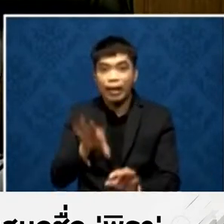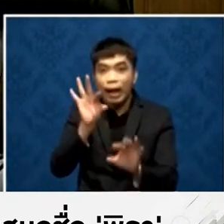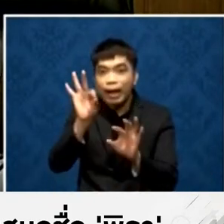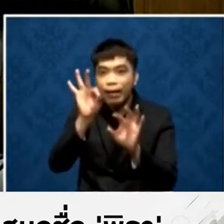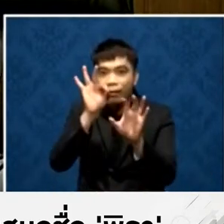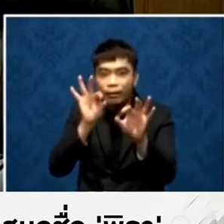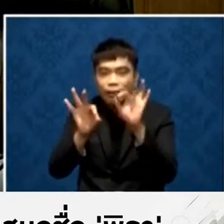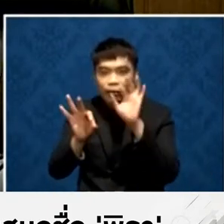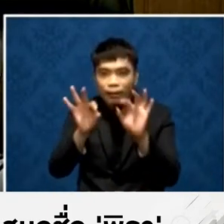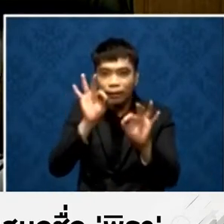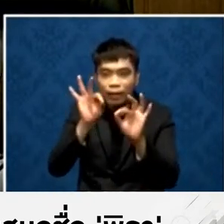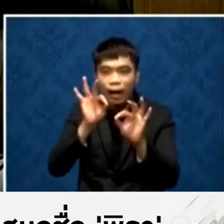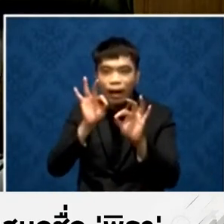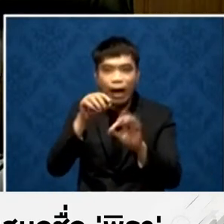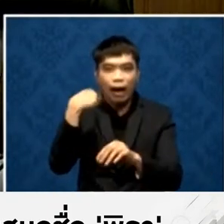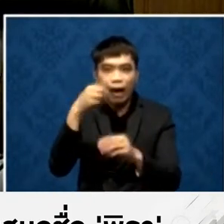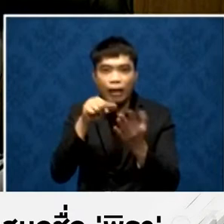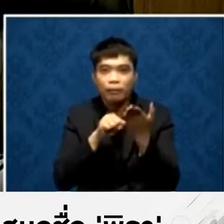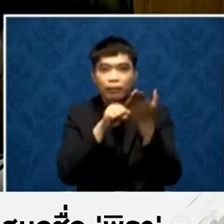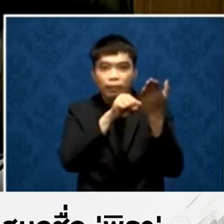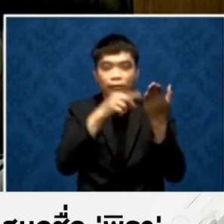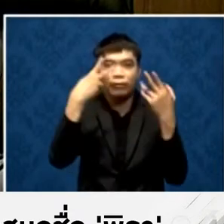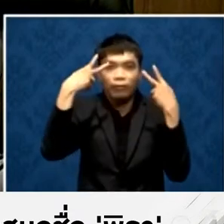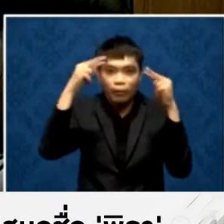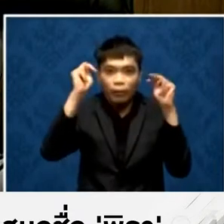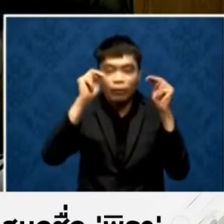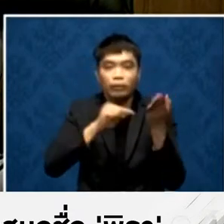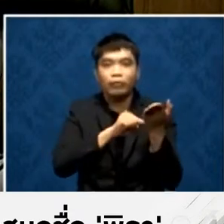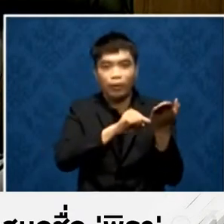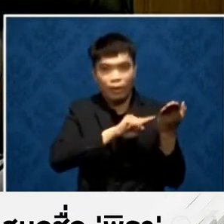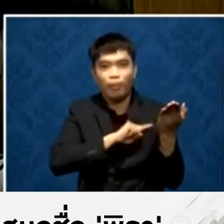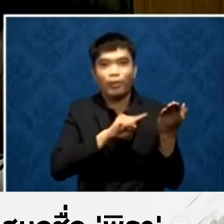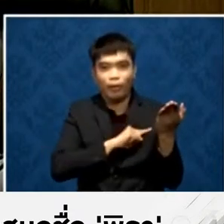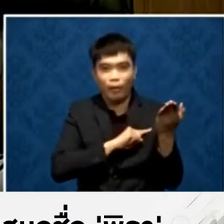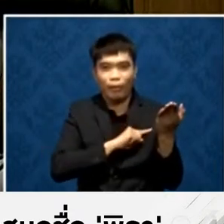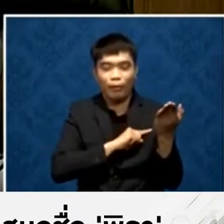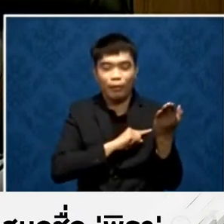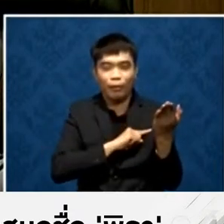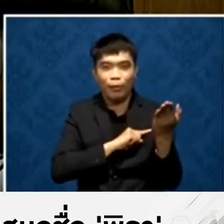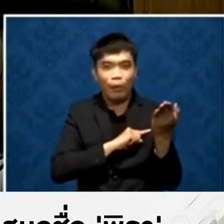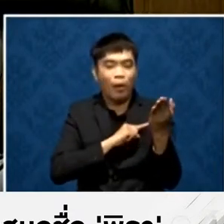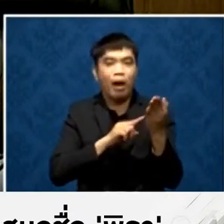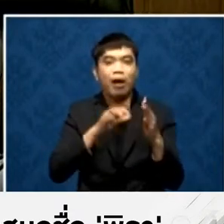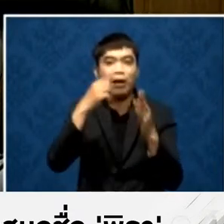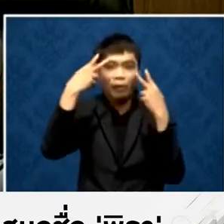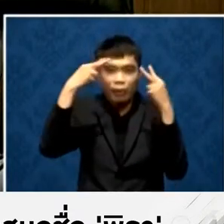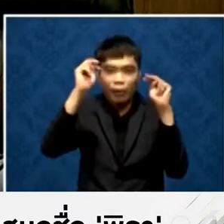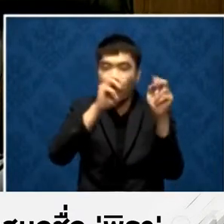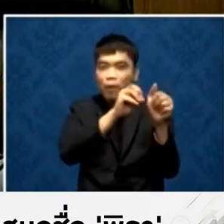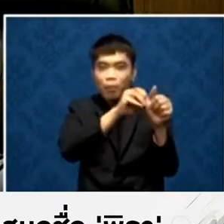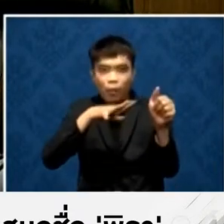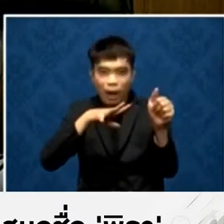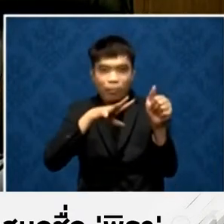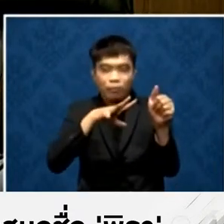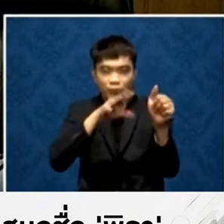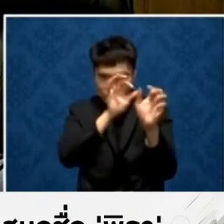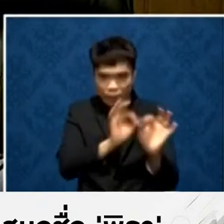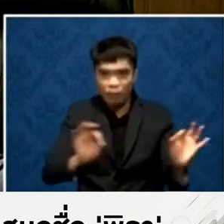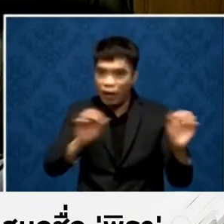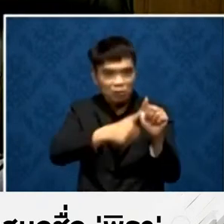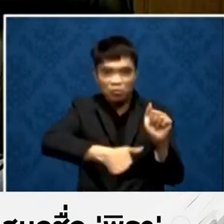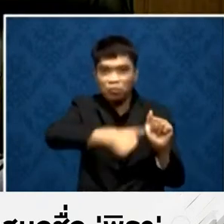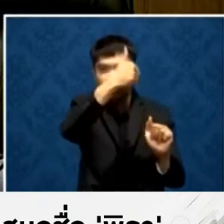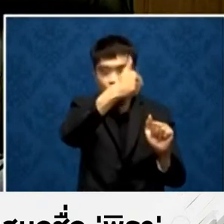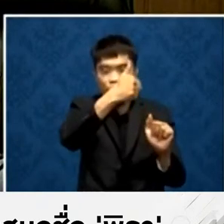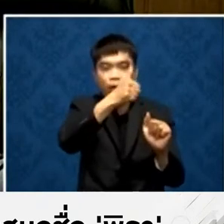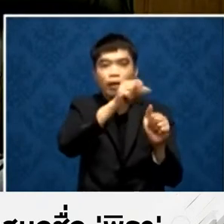แกจำได้ไหมว่าตอนปี47ที่แกแบบคล้ายๆกับว่ามีเรื่องกับอะไรแบบแกไปสนับสนุนคุณ